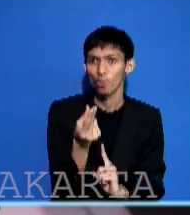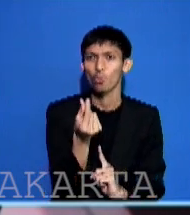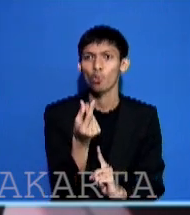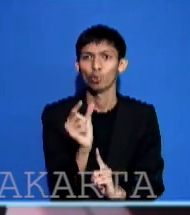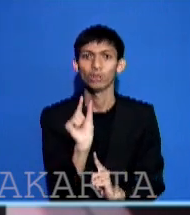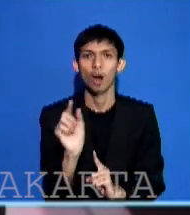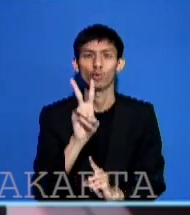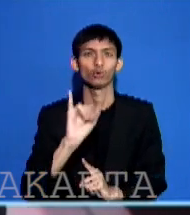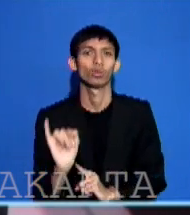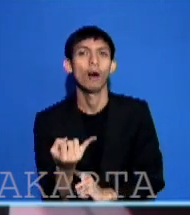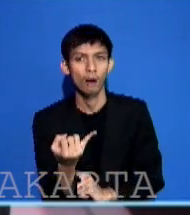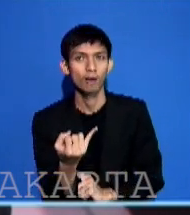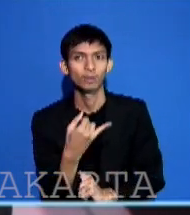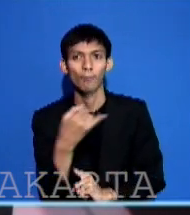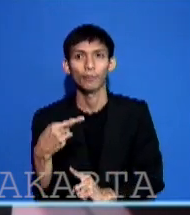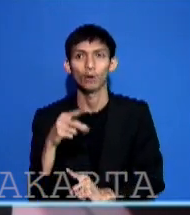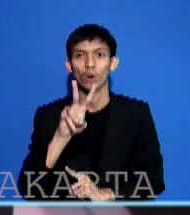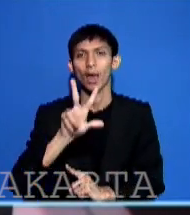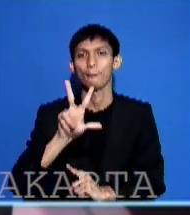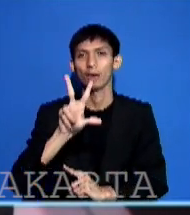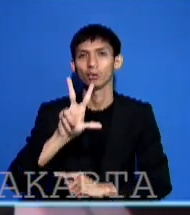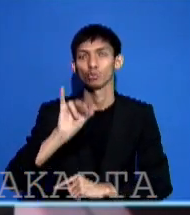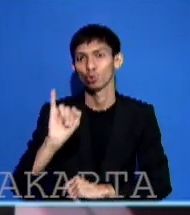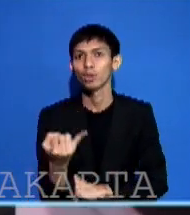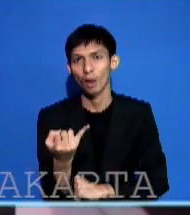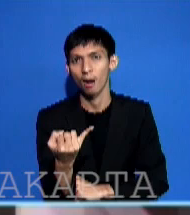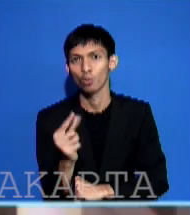menjadi 28 juta rupiah dengan modus koperasi.